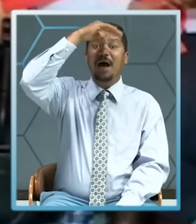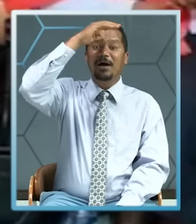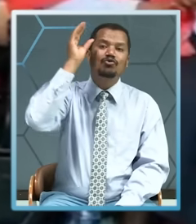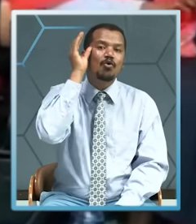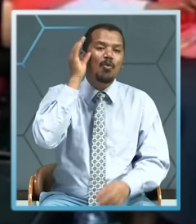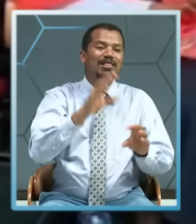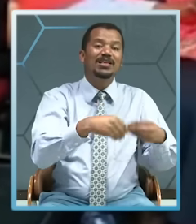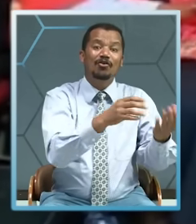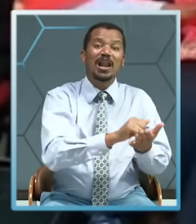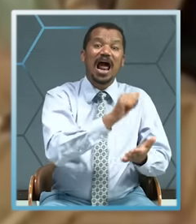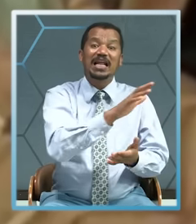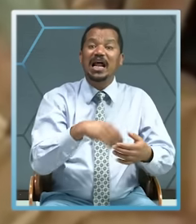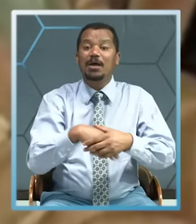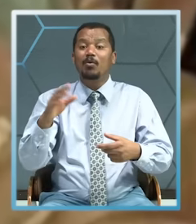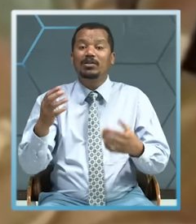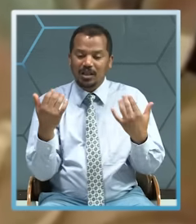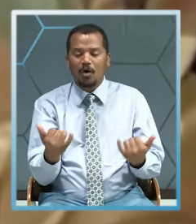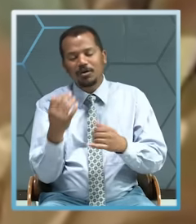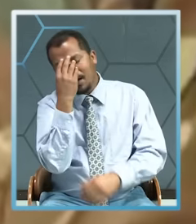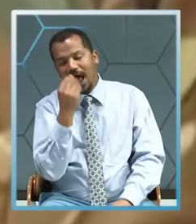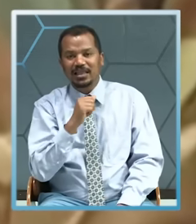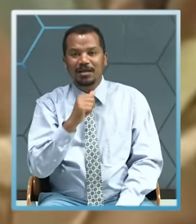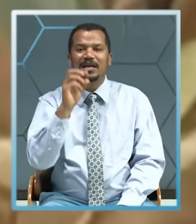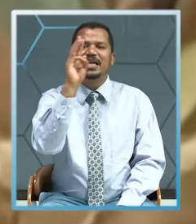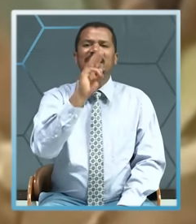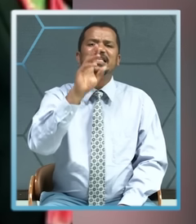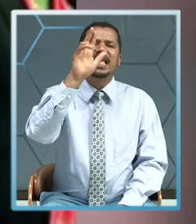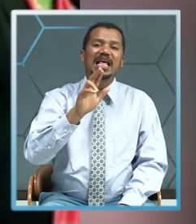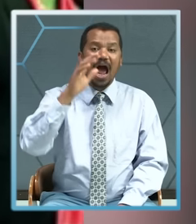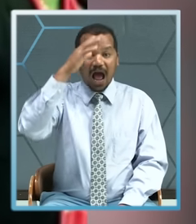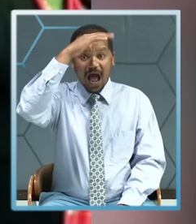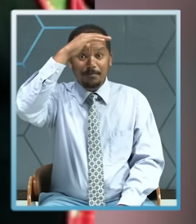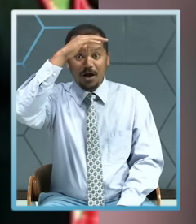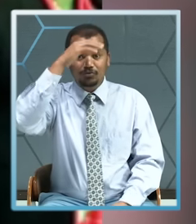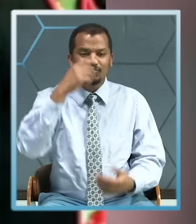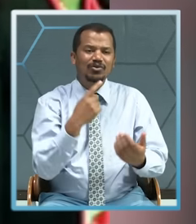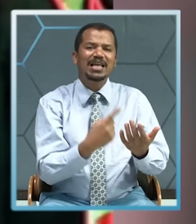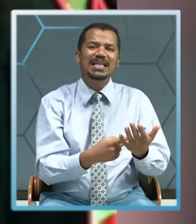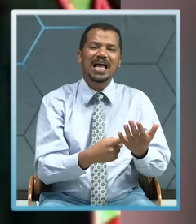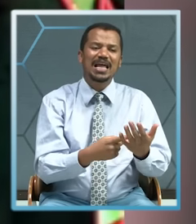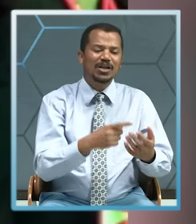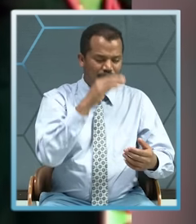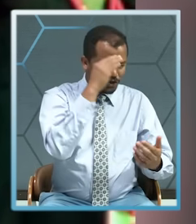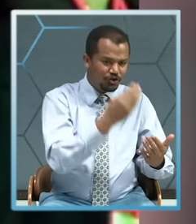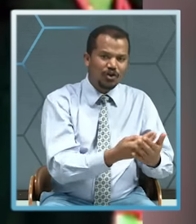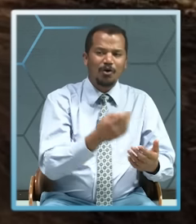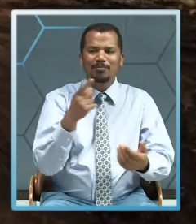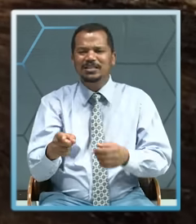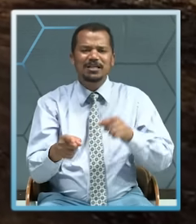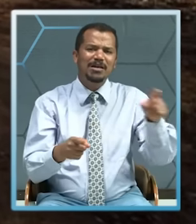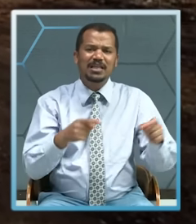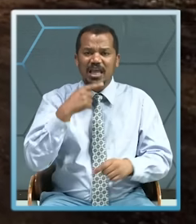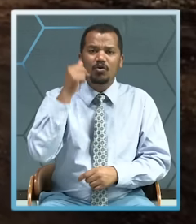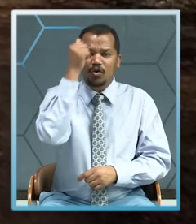አባቱ ህወሓት የሰጠውን አደራ ለመወጣት አሁንም አልተኛም። የሴራ አባቱ በዚያ ልጅየው በዚህ